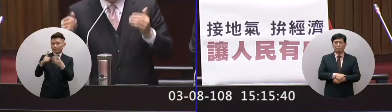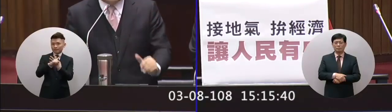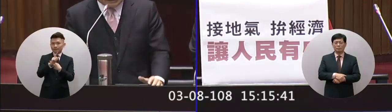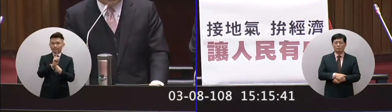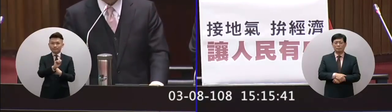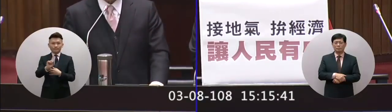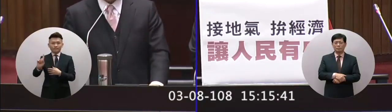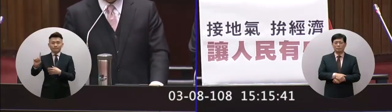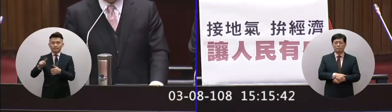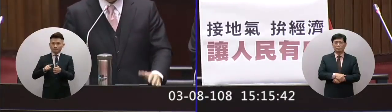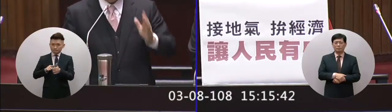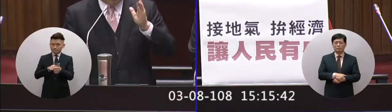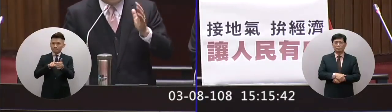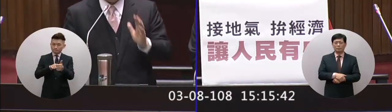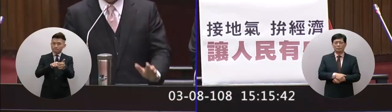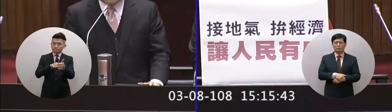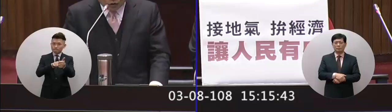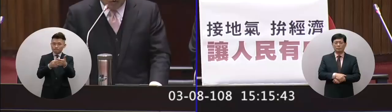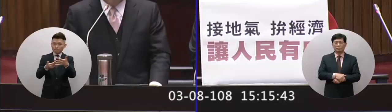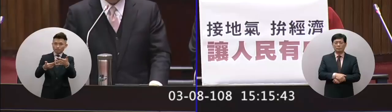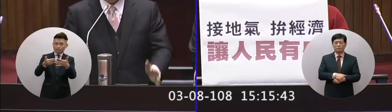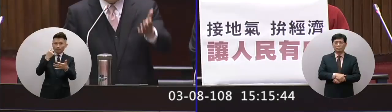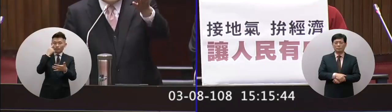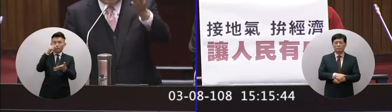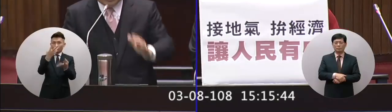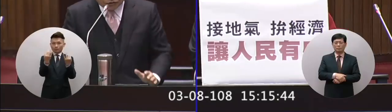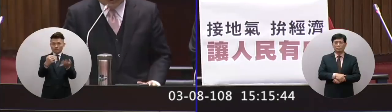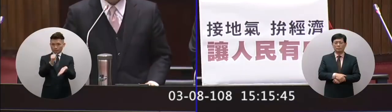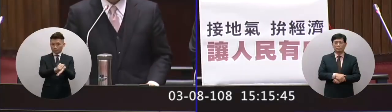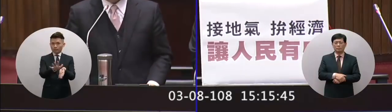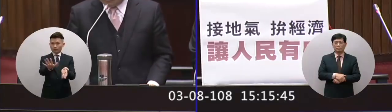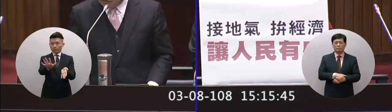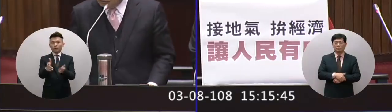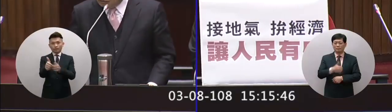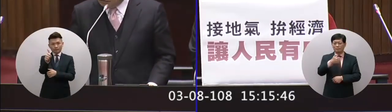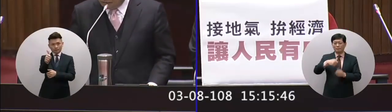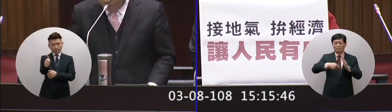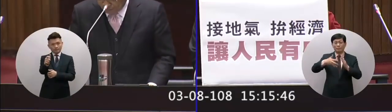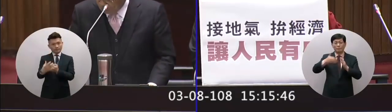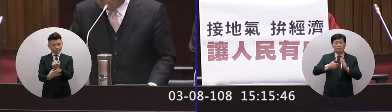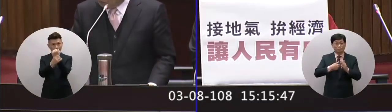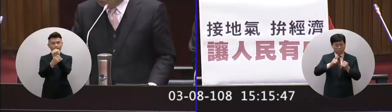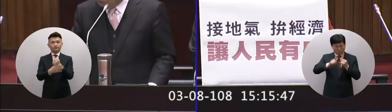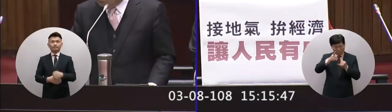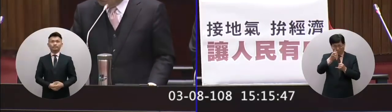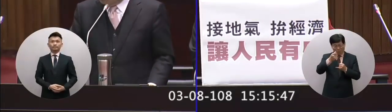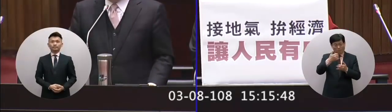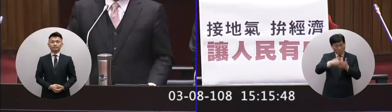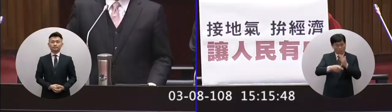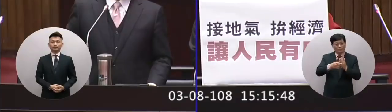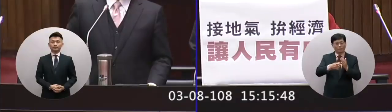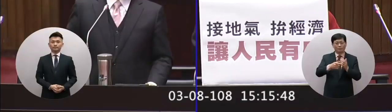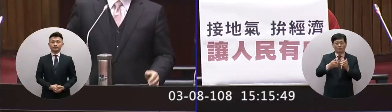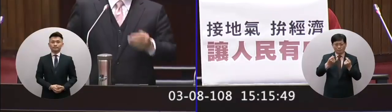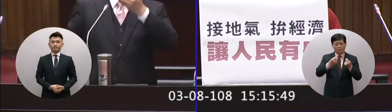经大大提升，这些都可以看到成果，也谢谢委员支持。 谢谢院长，最后一点点时间还